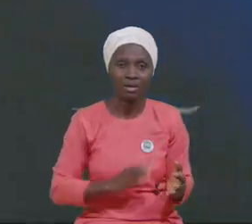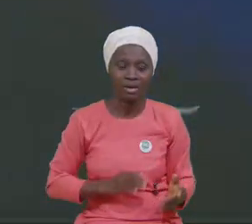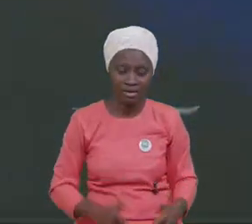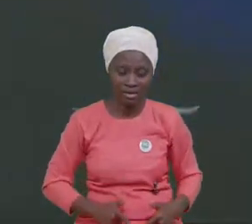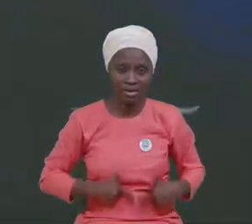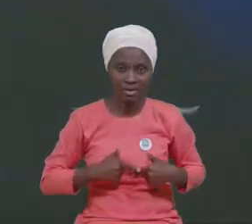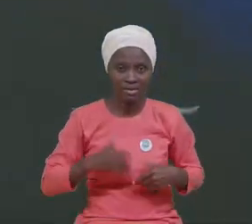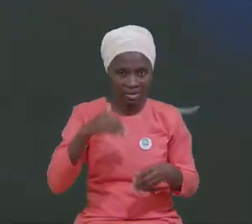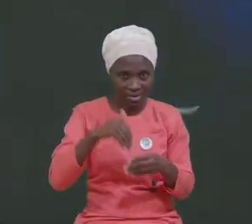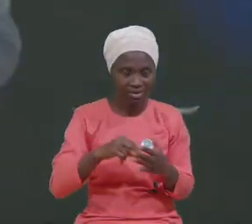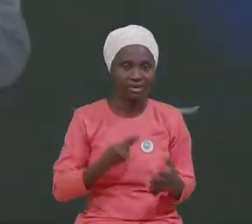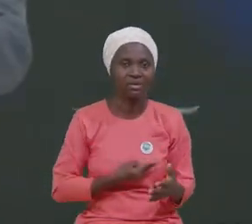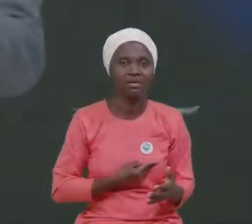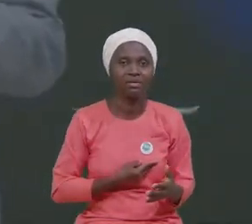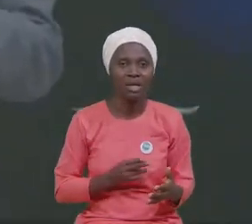nous.